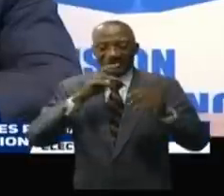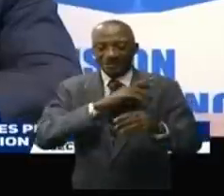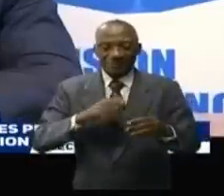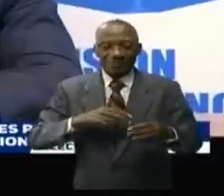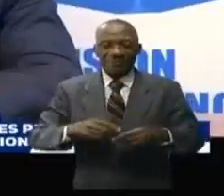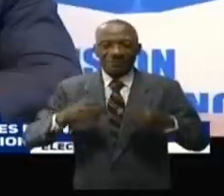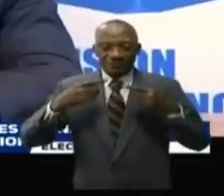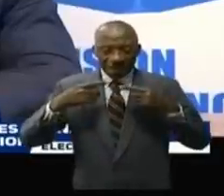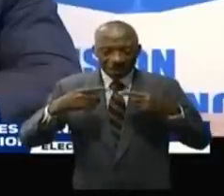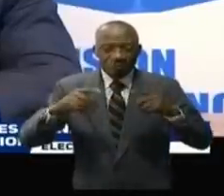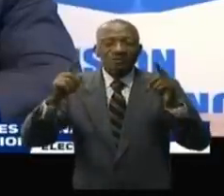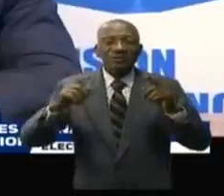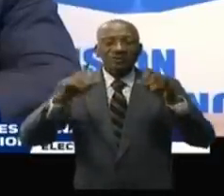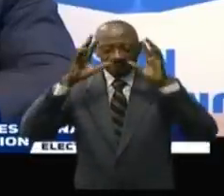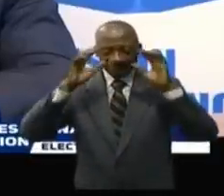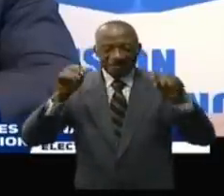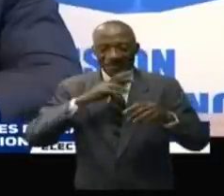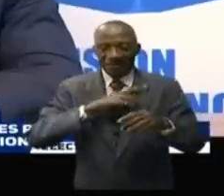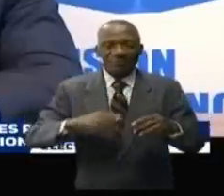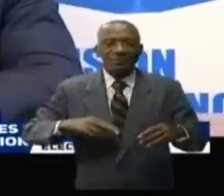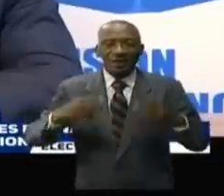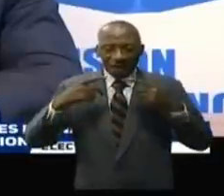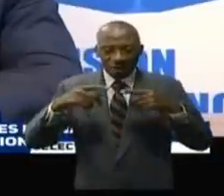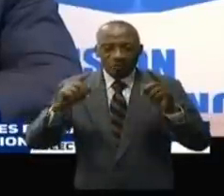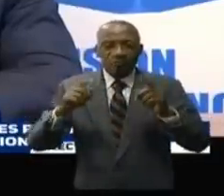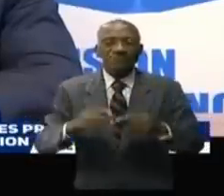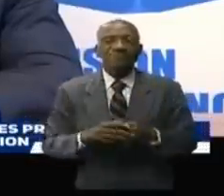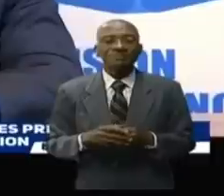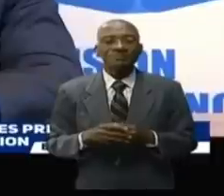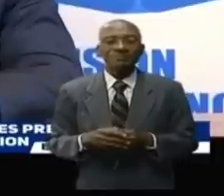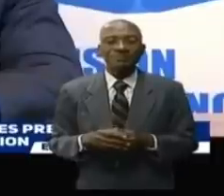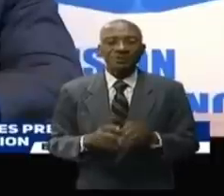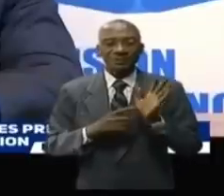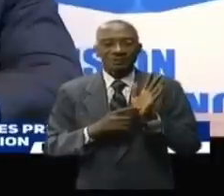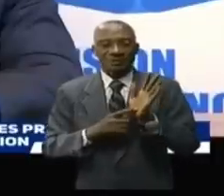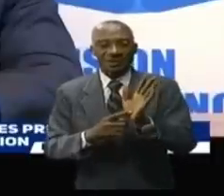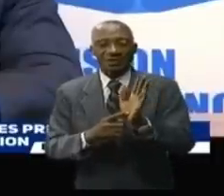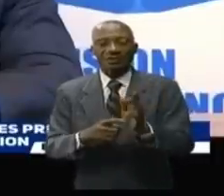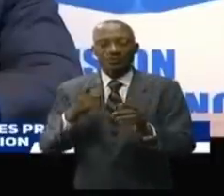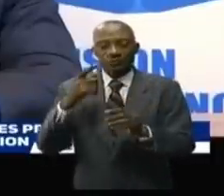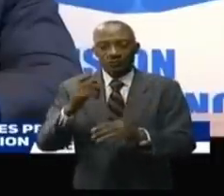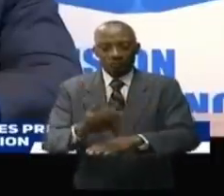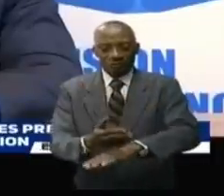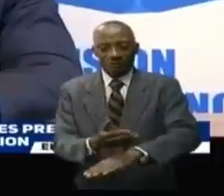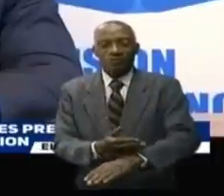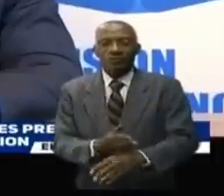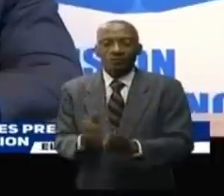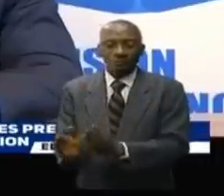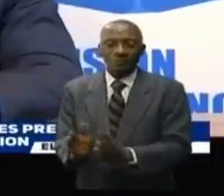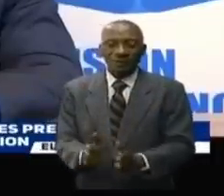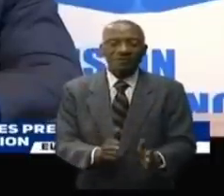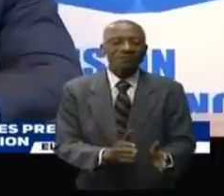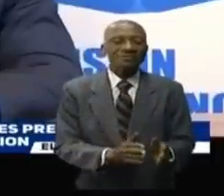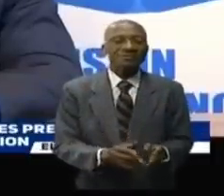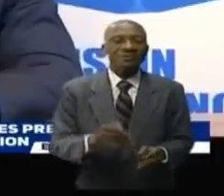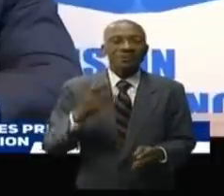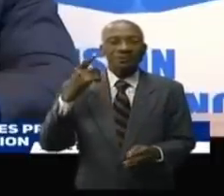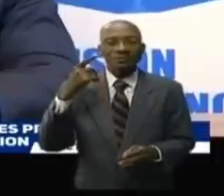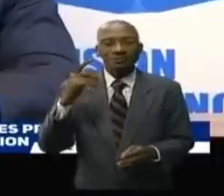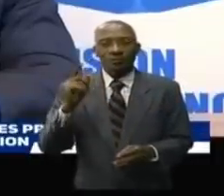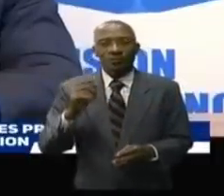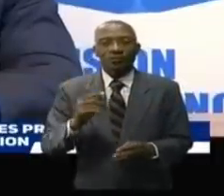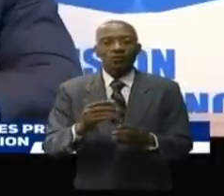Denis Kadima Kazadi. Une présentation de l'évolution des préparatifs de l'opération de révision du fichier